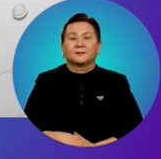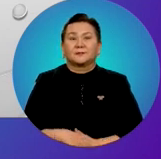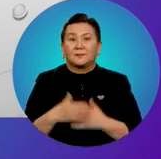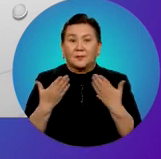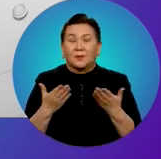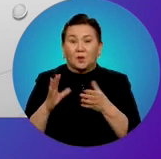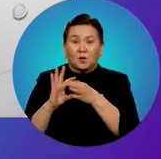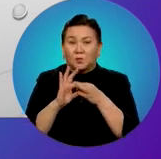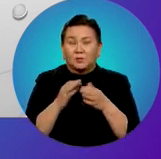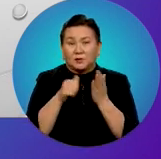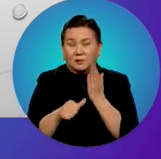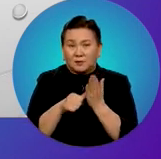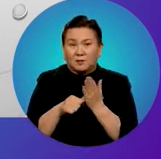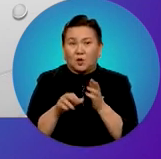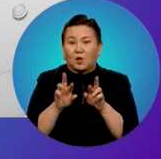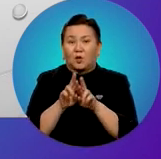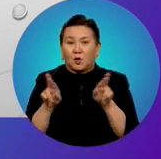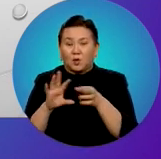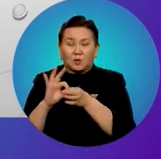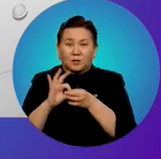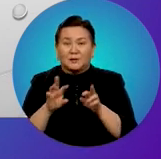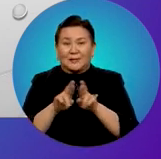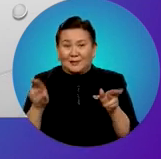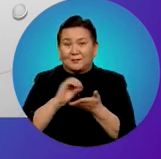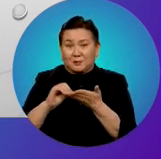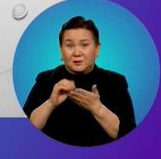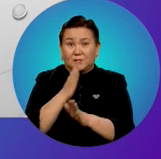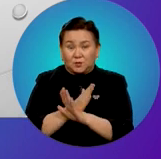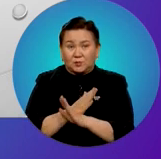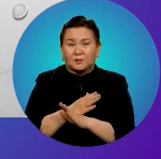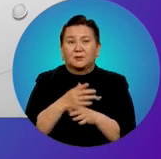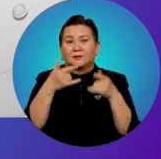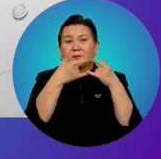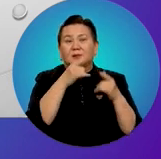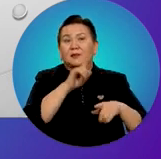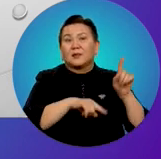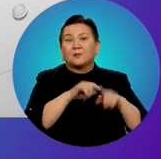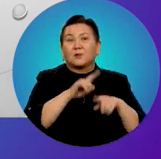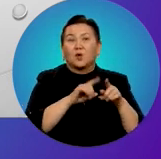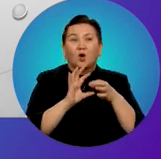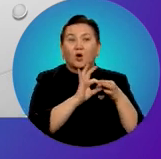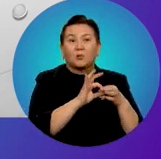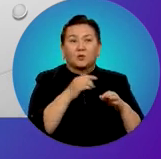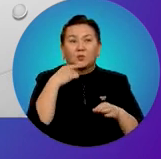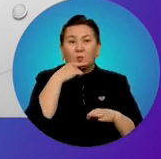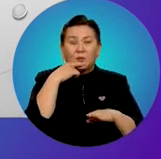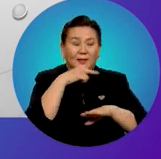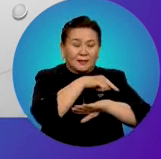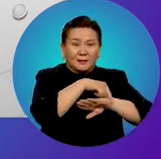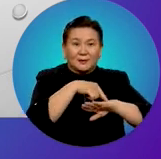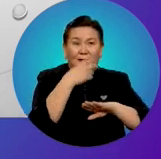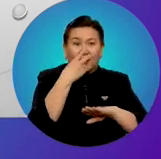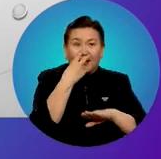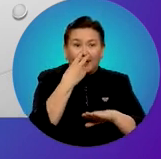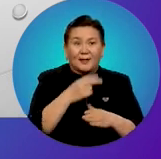За ингээд та бүхэн дэвтэр дээрээ холбох үгийг бол ялгаж үтсэн баха. За тэгэхээр дэлгэцэн дээр ямар ямар холбох үг байгааг доогуур нь зурж тэмдэглэсэн байна. Тулгаа